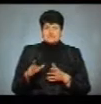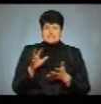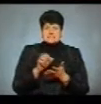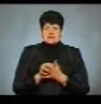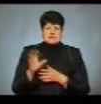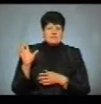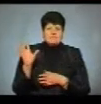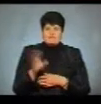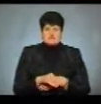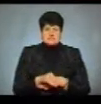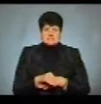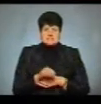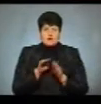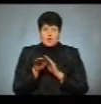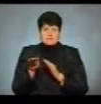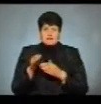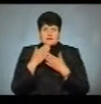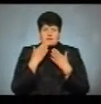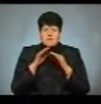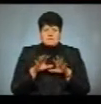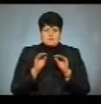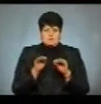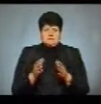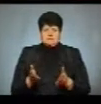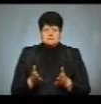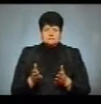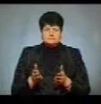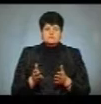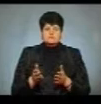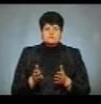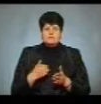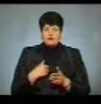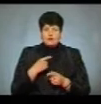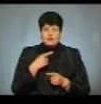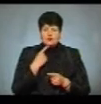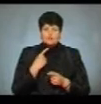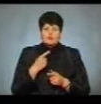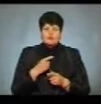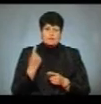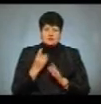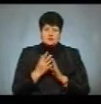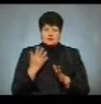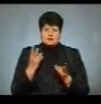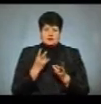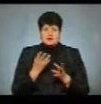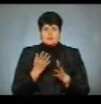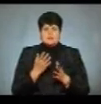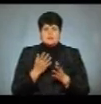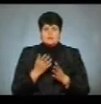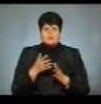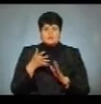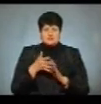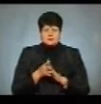всі комірки, де немає місця для розташування. Але, я кажу, першочергово треба йти на зустріч тепломережам